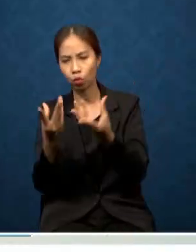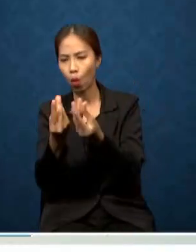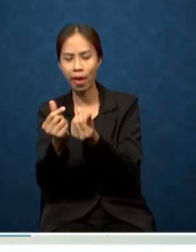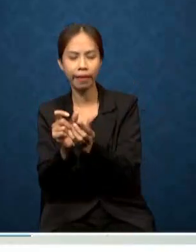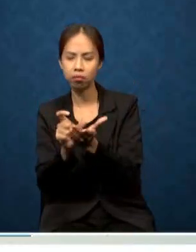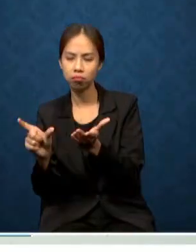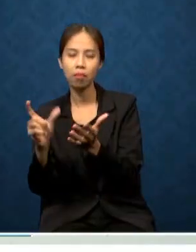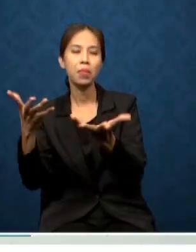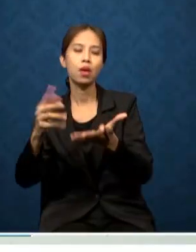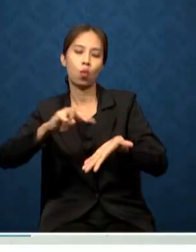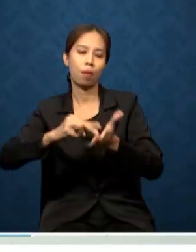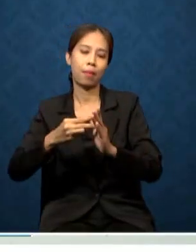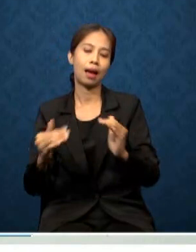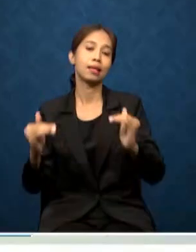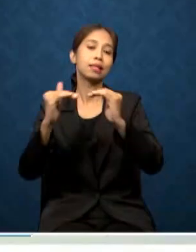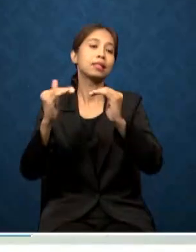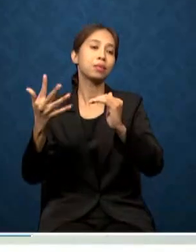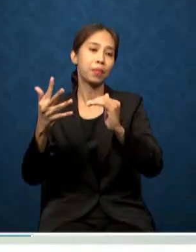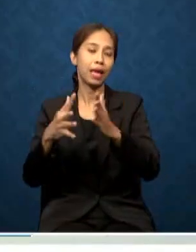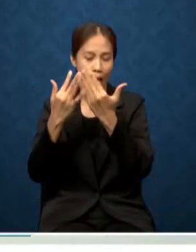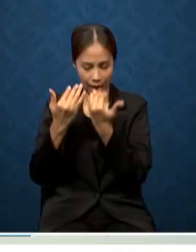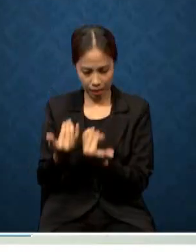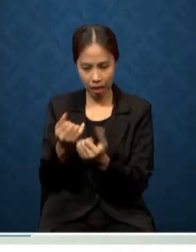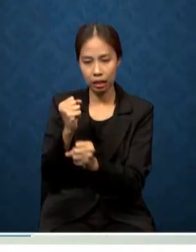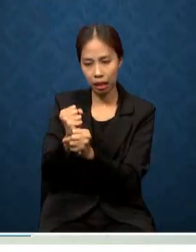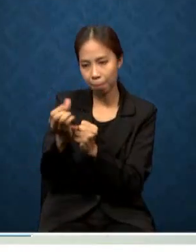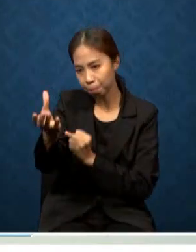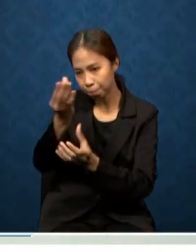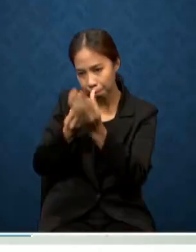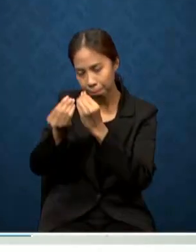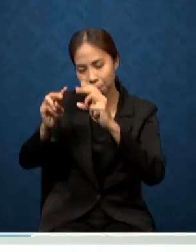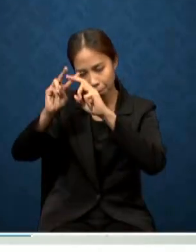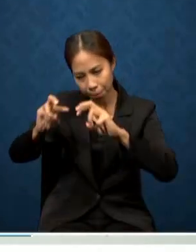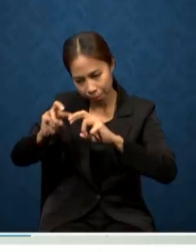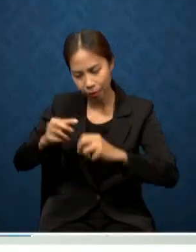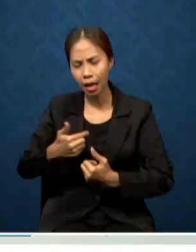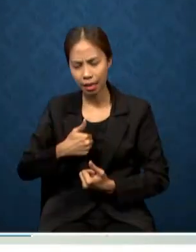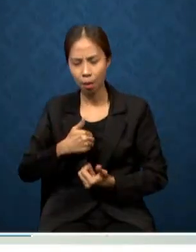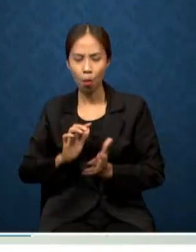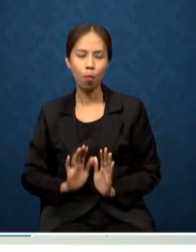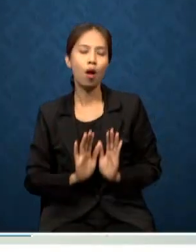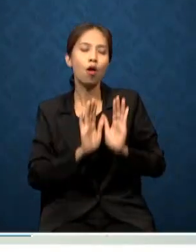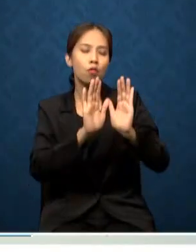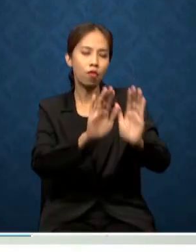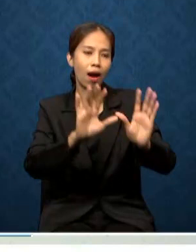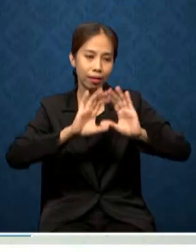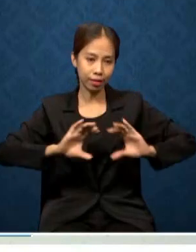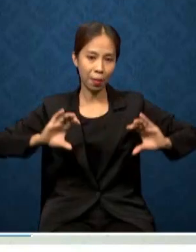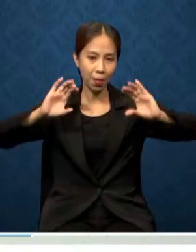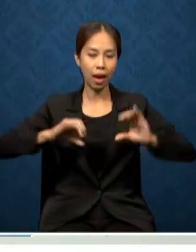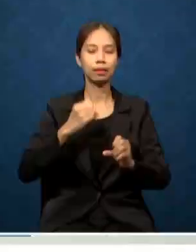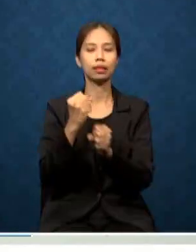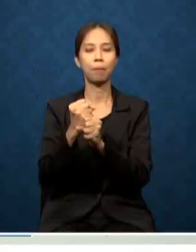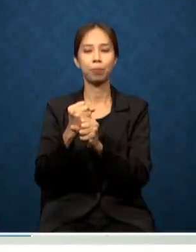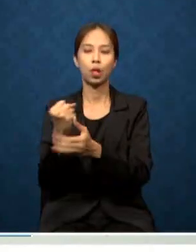ขอฝากการศึกษานี้ไว้ในการพิจารณาของรัฐบาลเพื่อดำเนินการทำให้การขึ้น